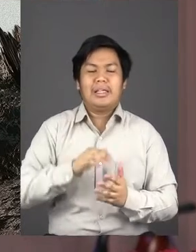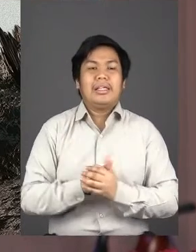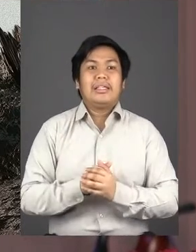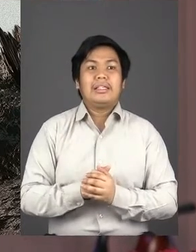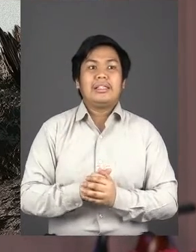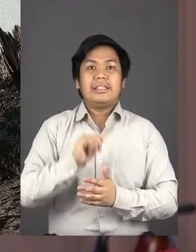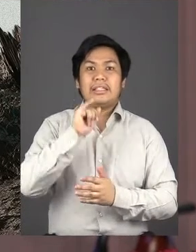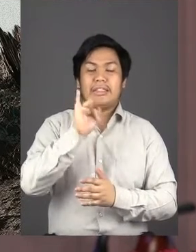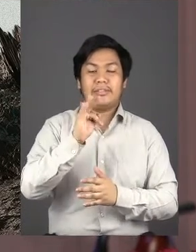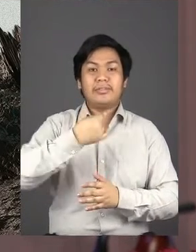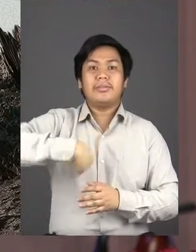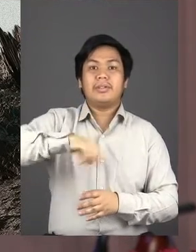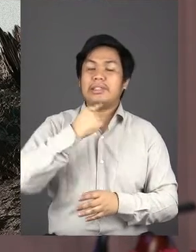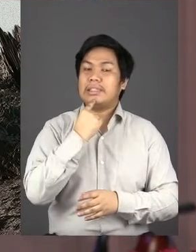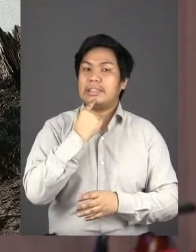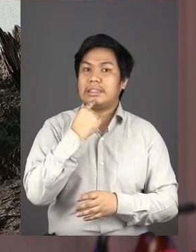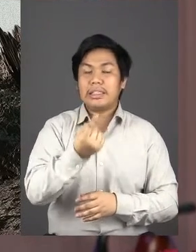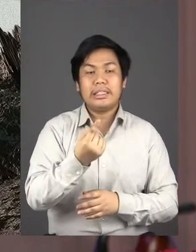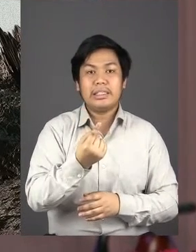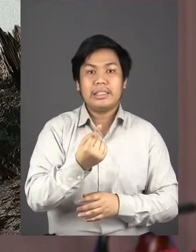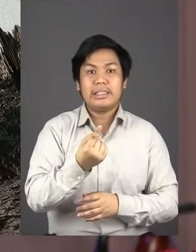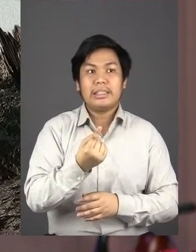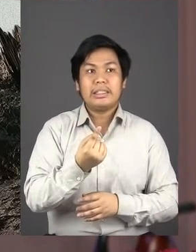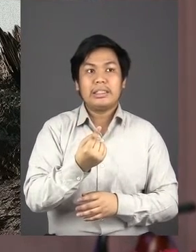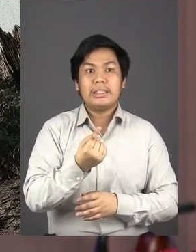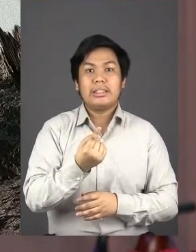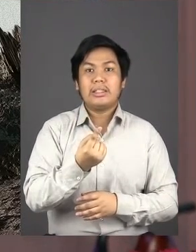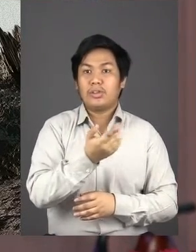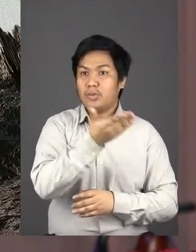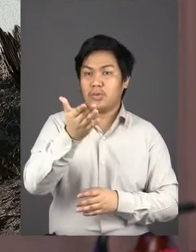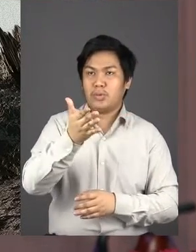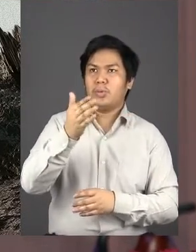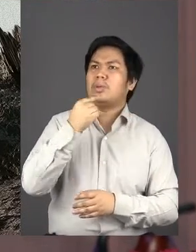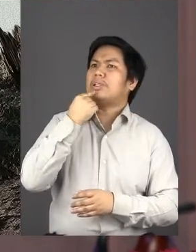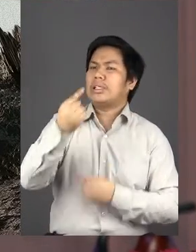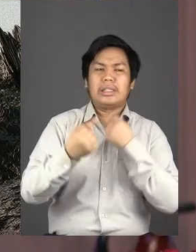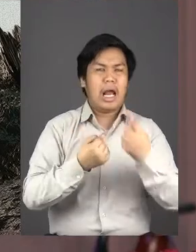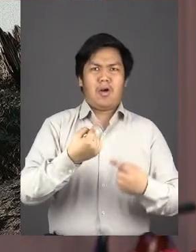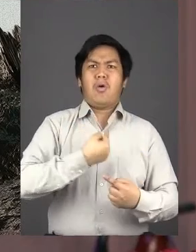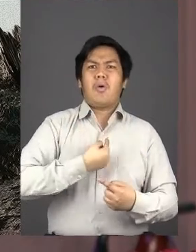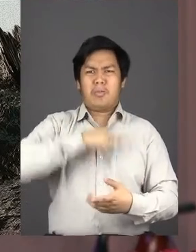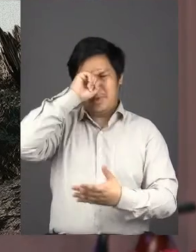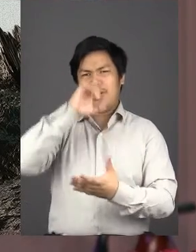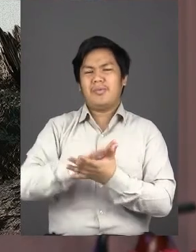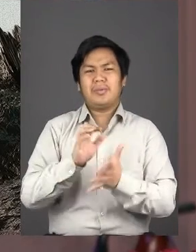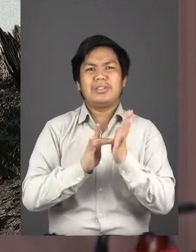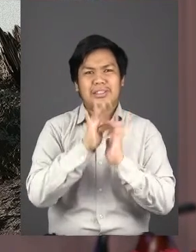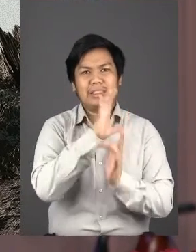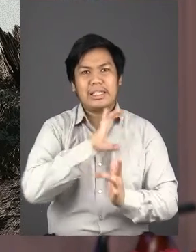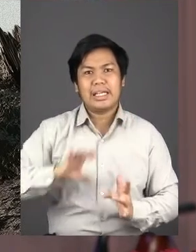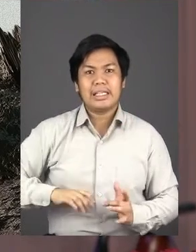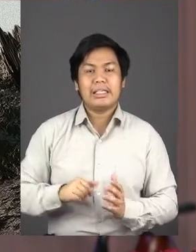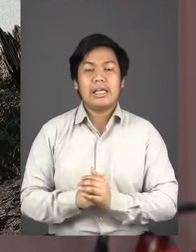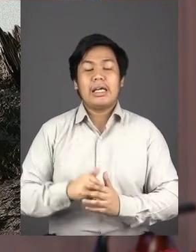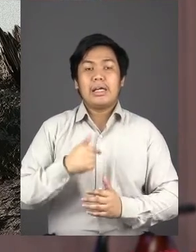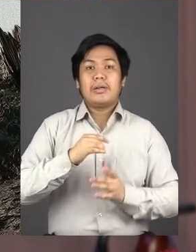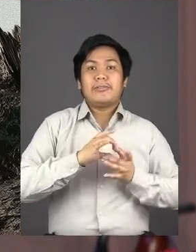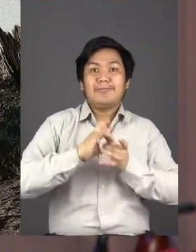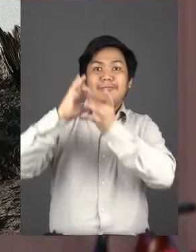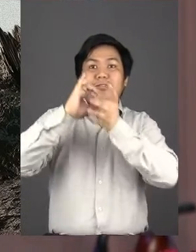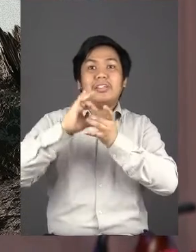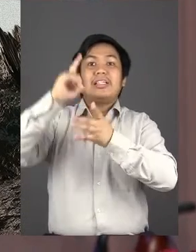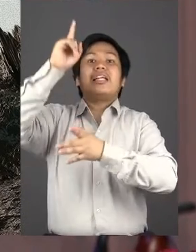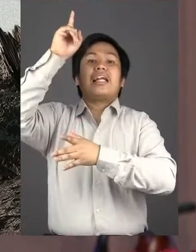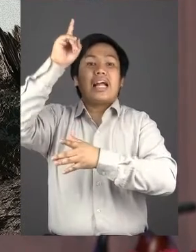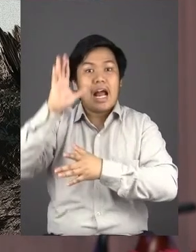we say, sabi ni John, yung mga nagpo-profess na sila ay Kristiyano, that we have fellowship with Him while